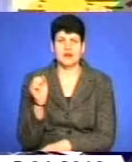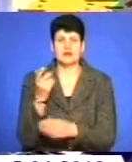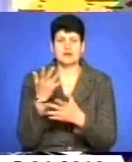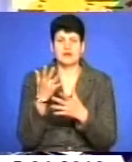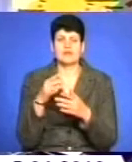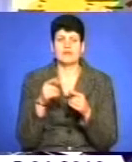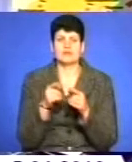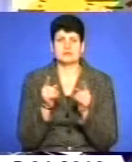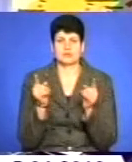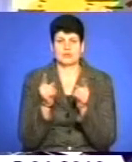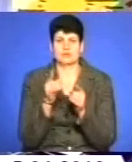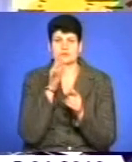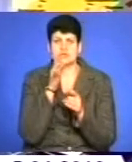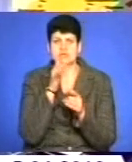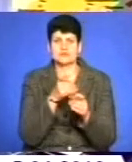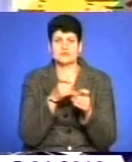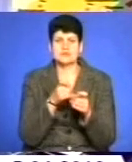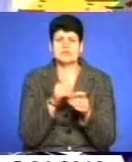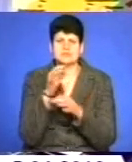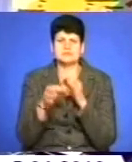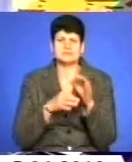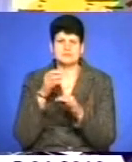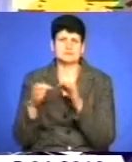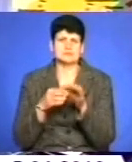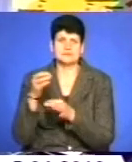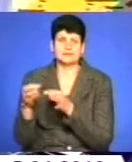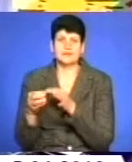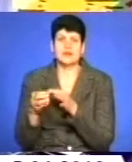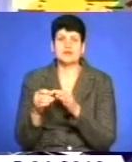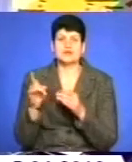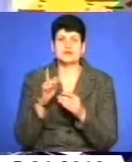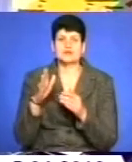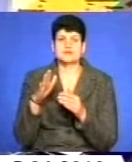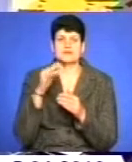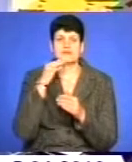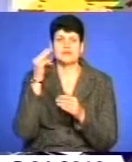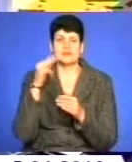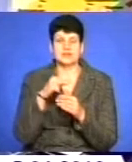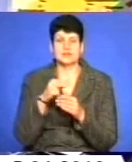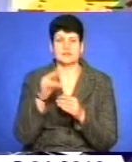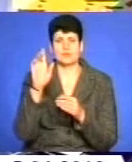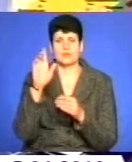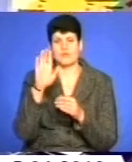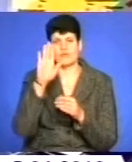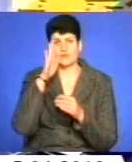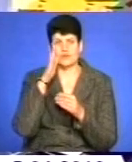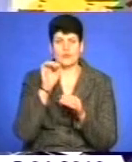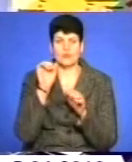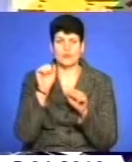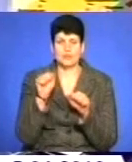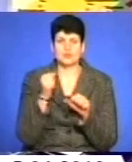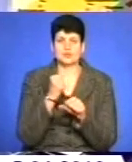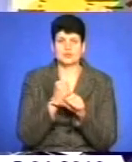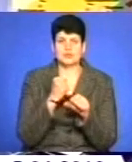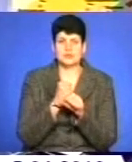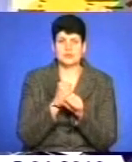часу бойові дії тут велися у цілодобовому режимі, що звини незаконних збройних формувань могло спричинити екологічну і гуманітарну катастрофу